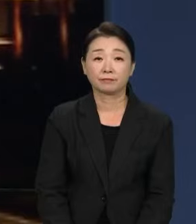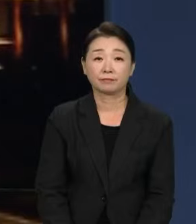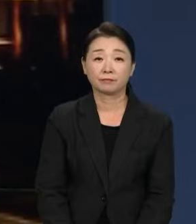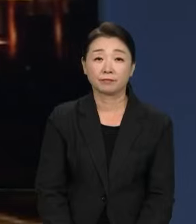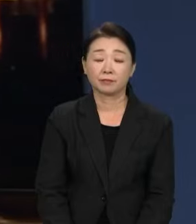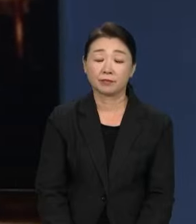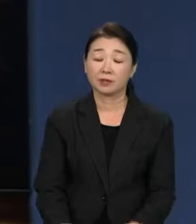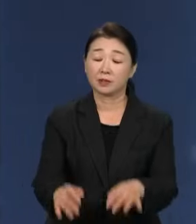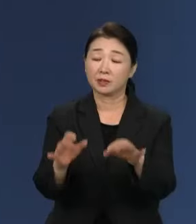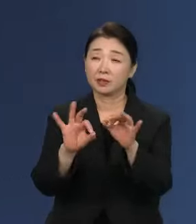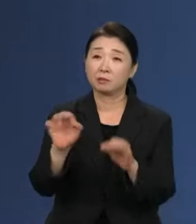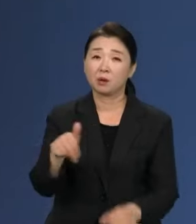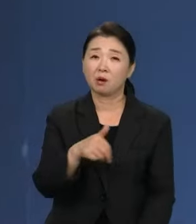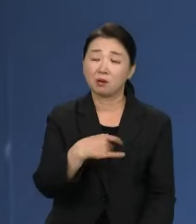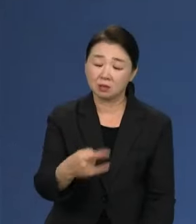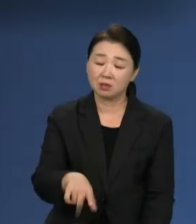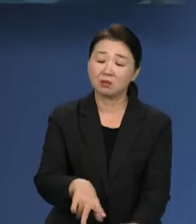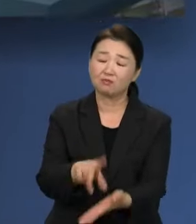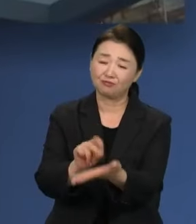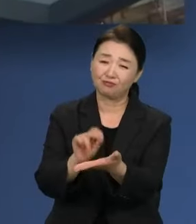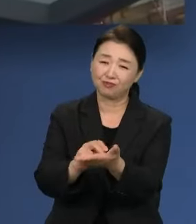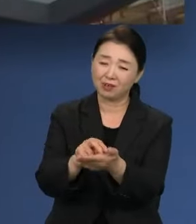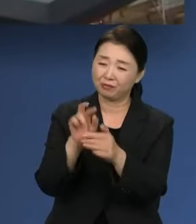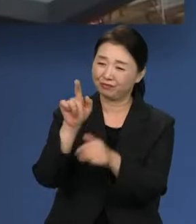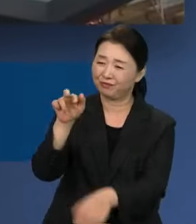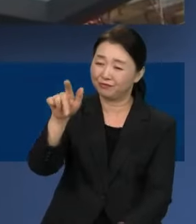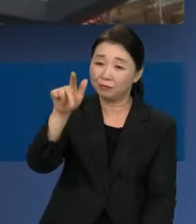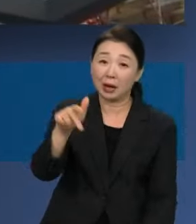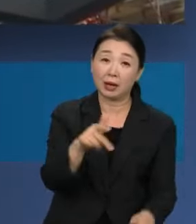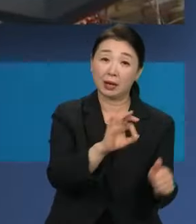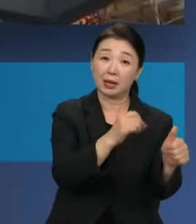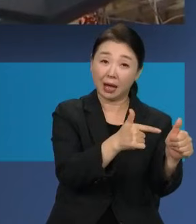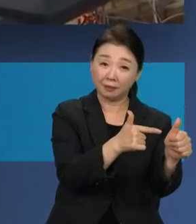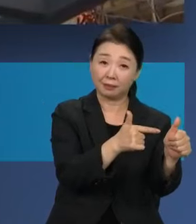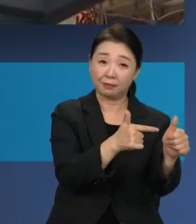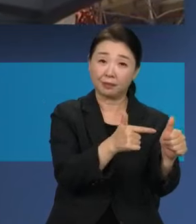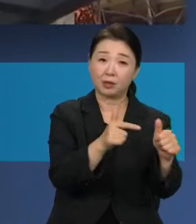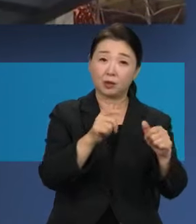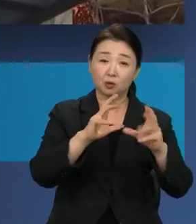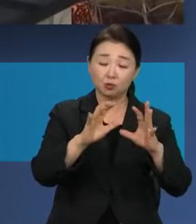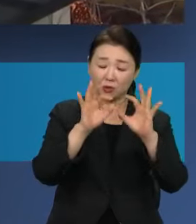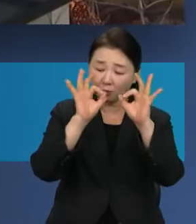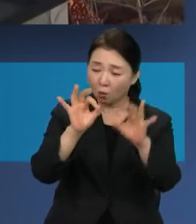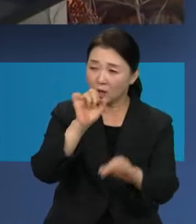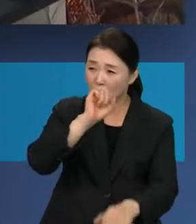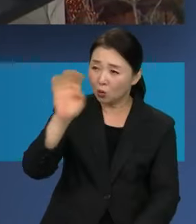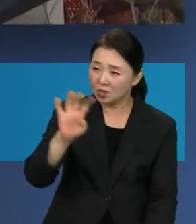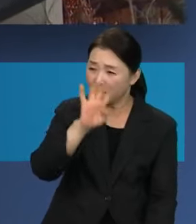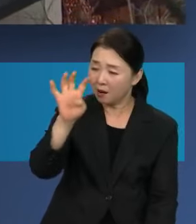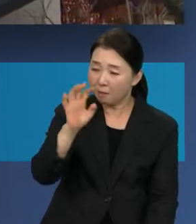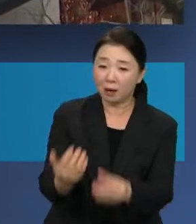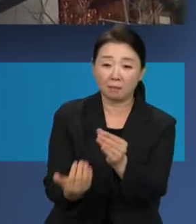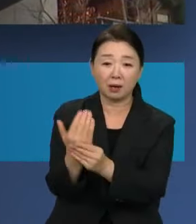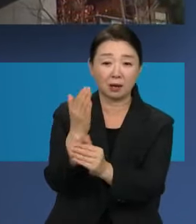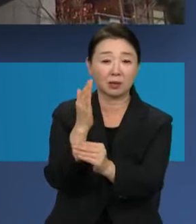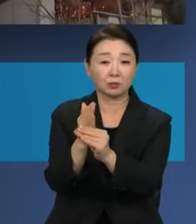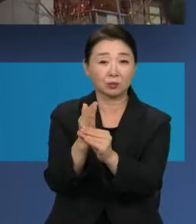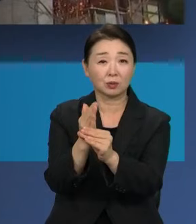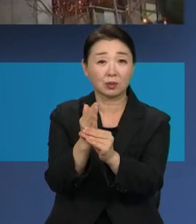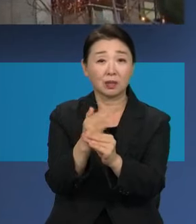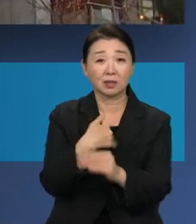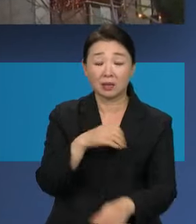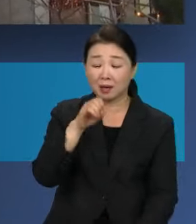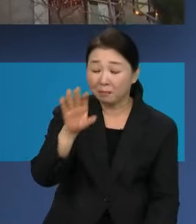연일 김건희 여사 문제를 직격했던 한동훈 국민의힘 대표는 국민이 보기에 안 좋은 일이 반복해서 생기고 있다며 자신이